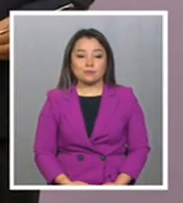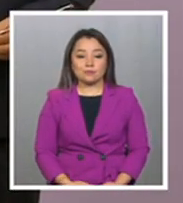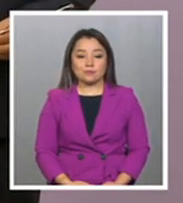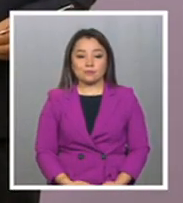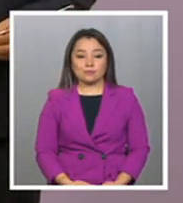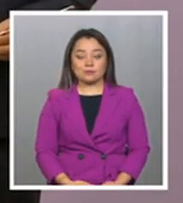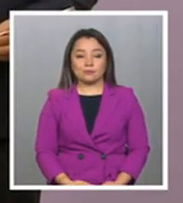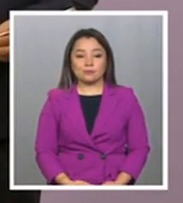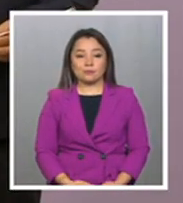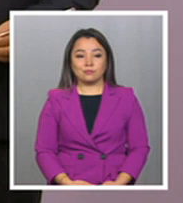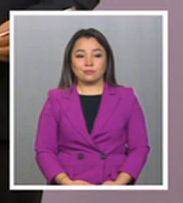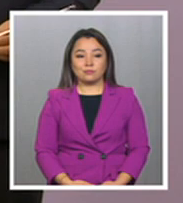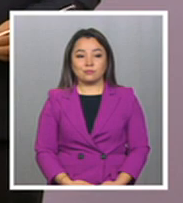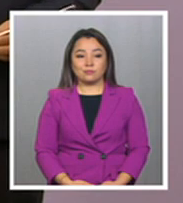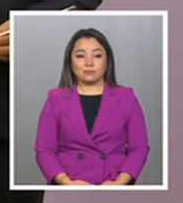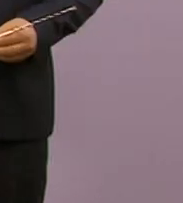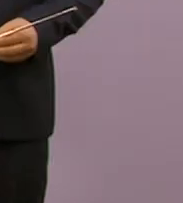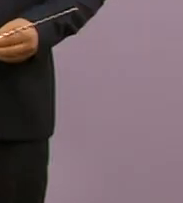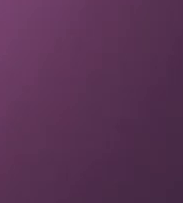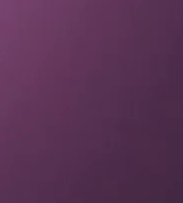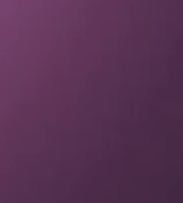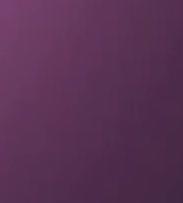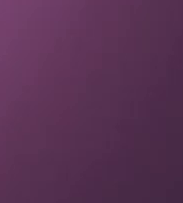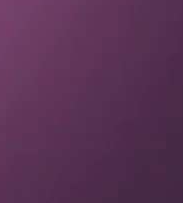сабағымыз аяқталды. Сау болыңдар.